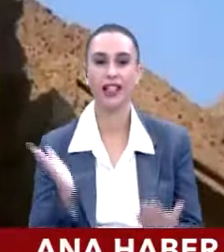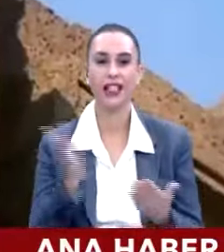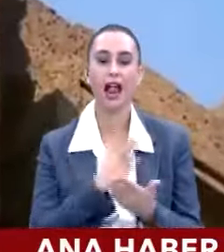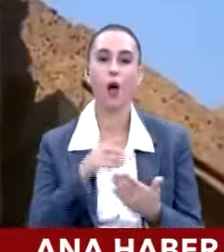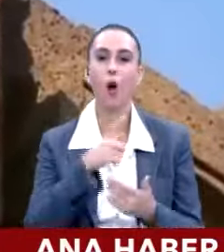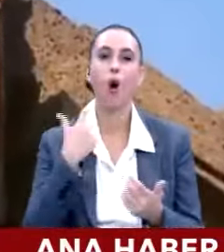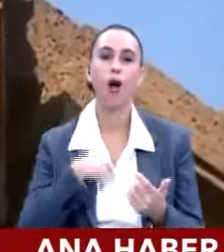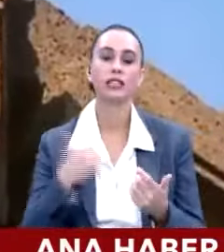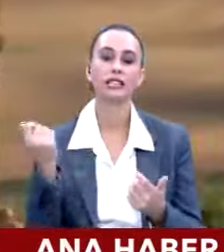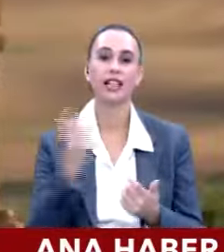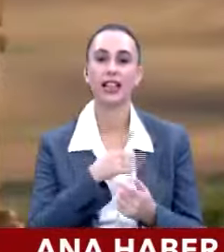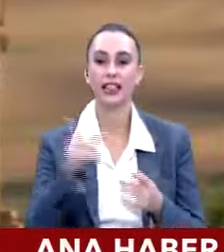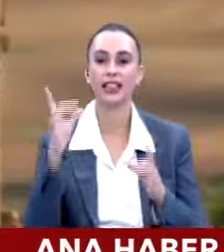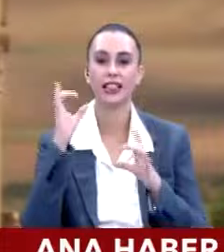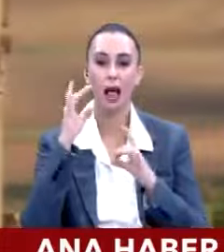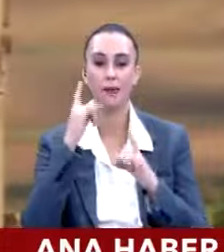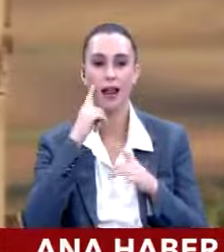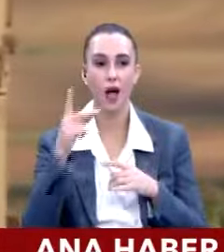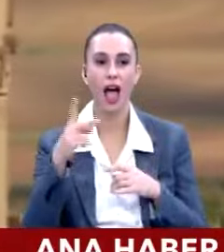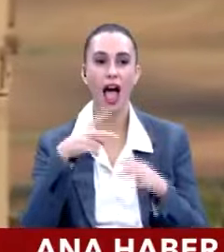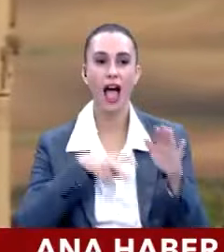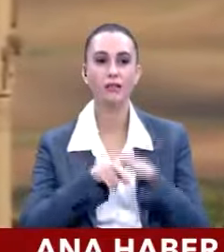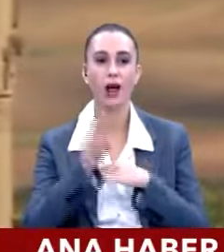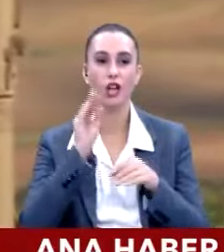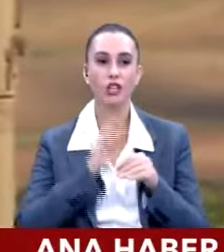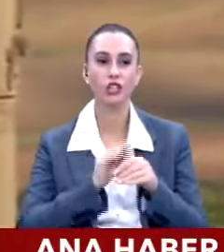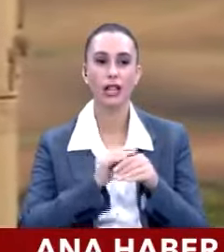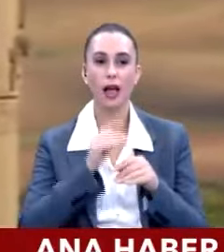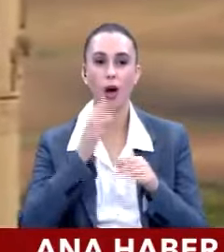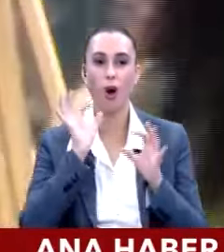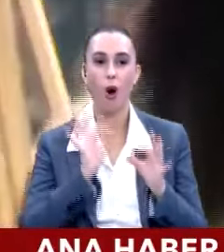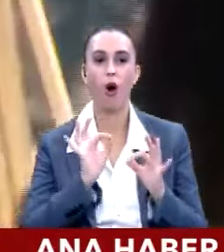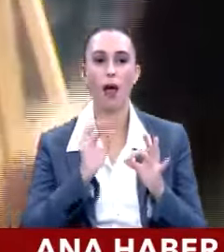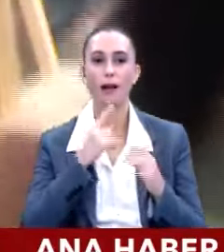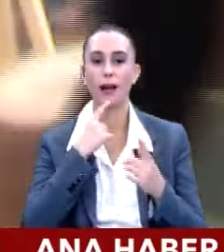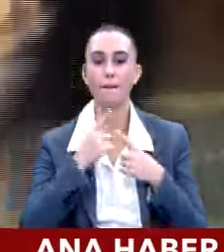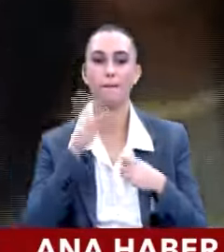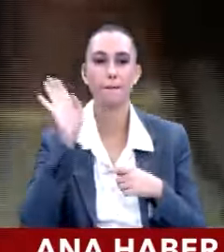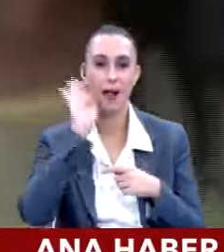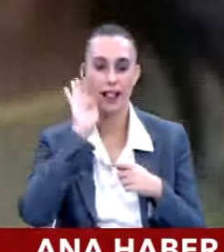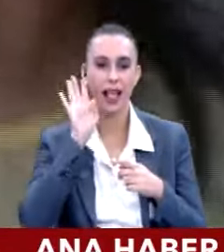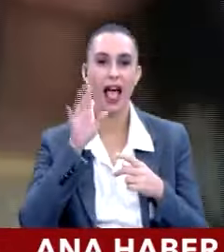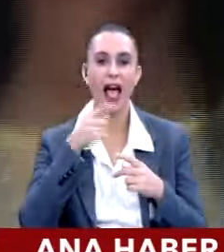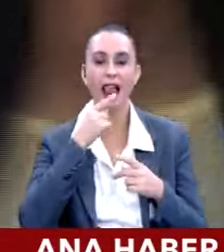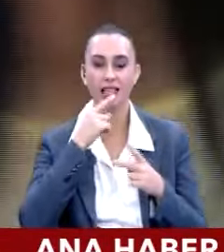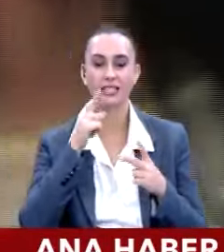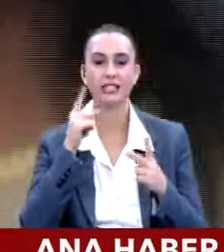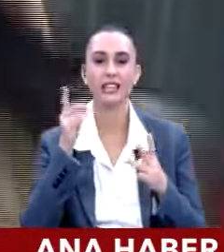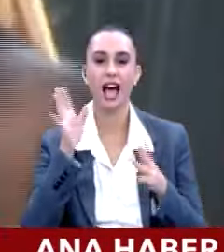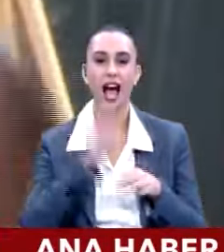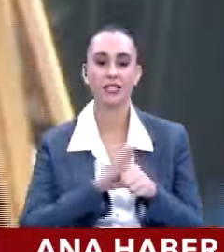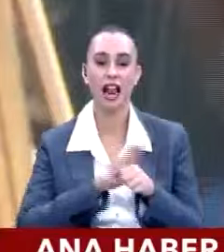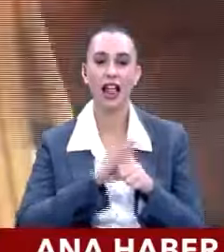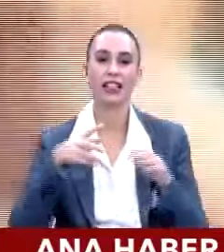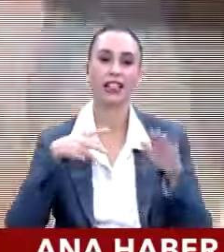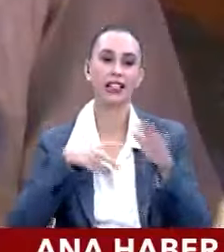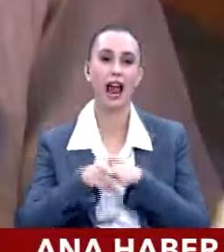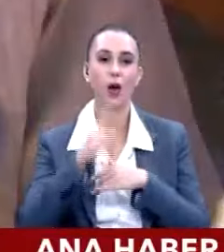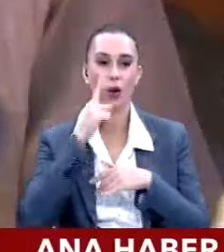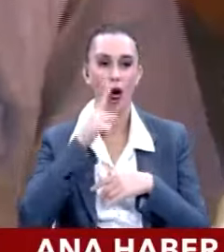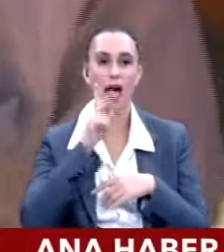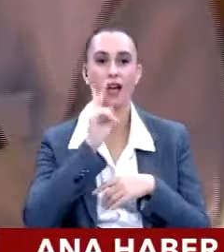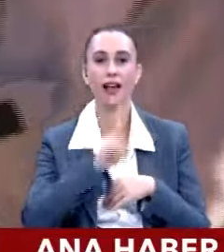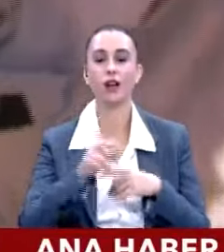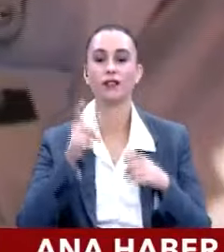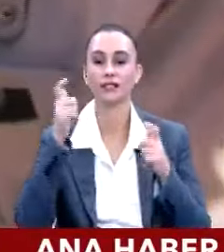Derginin özel sayısında da Diyarbakır Ekspresi için özel bir başlık açıldı. Malatya, Elazığ ve Kayseri'den geçen tren